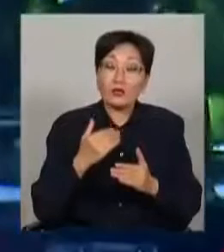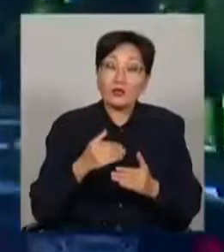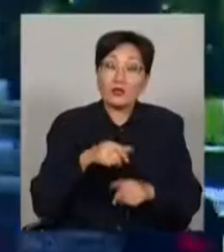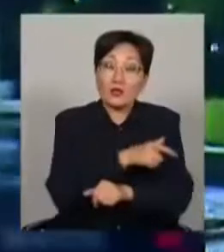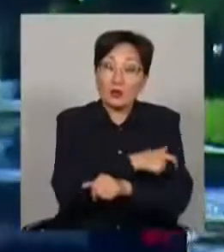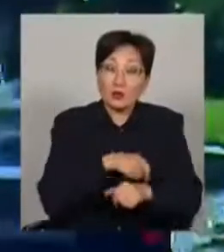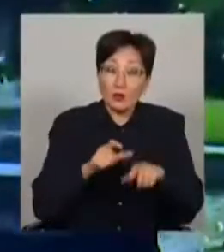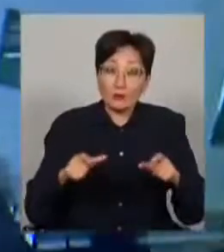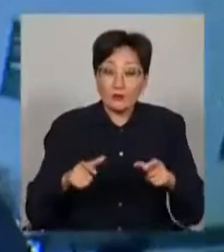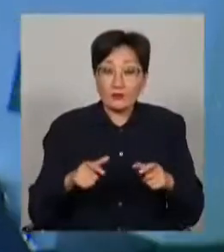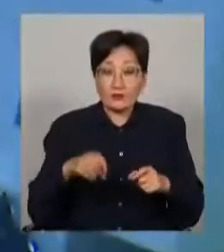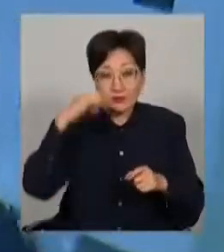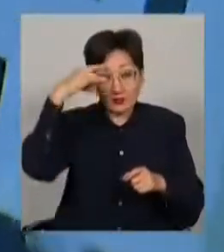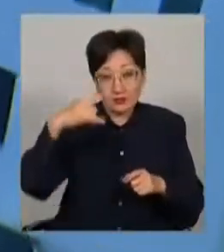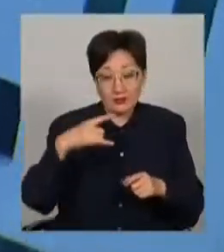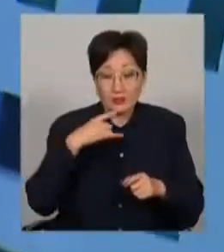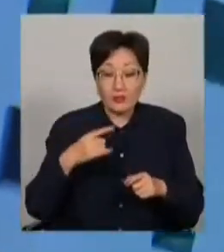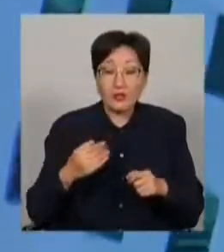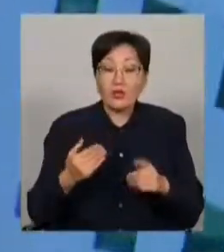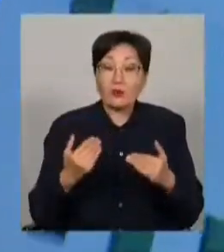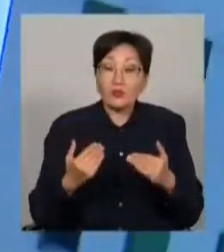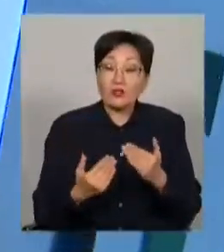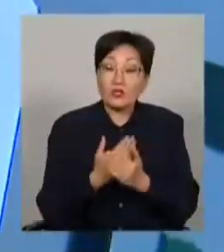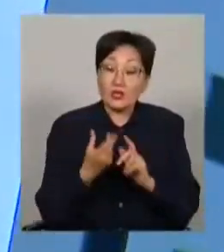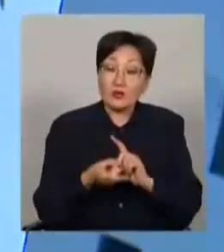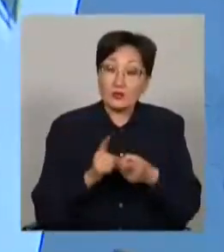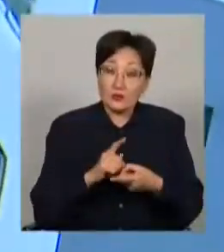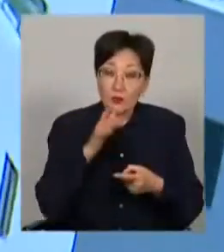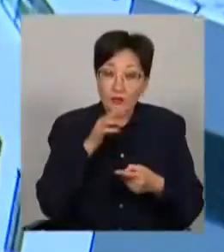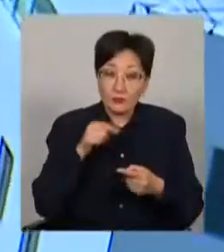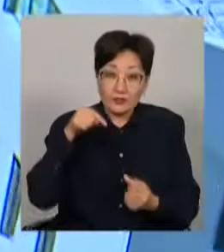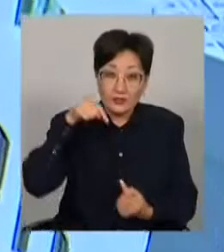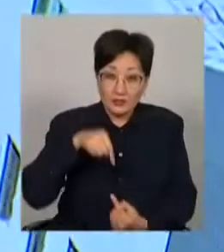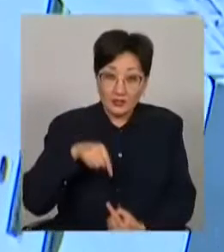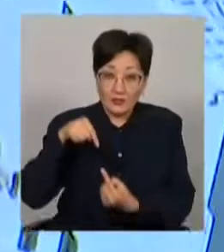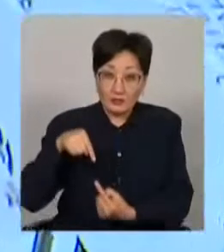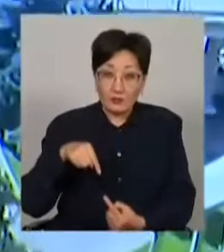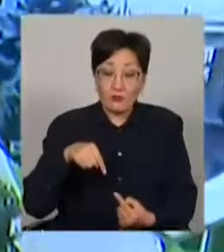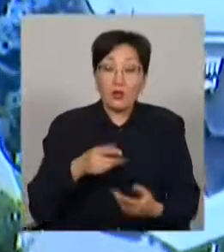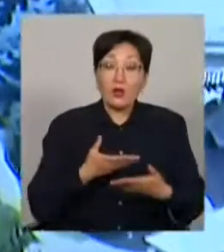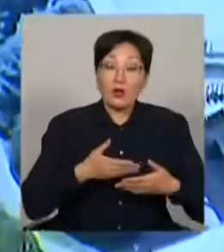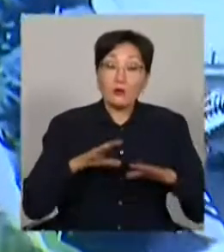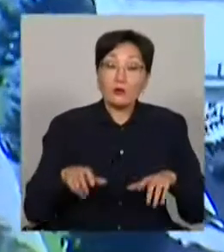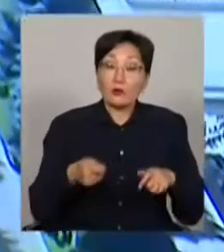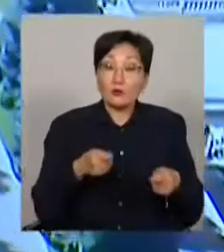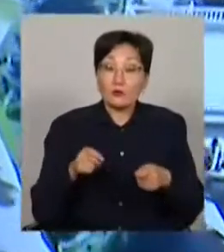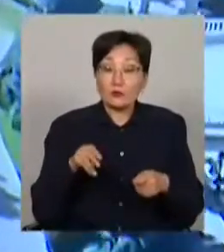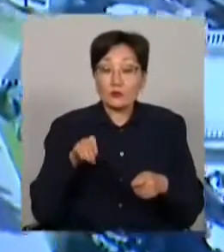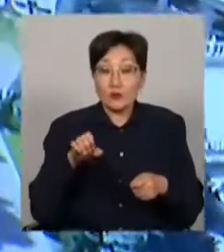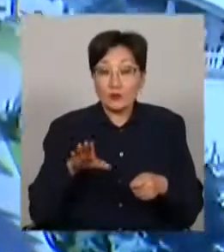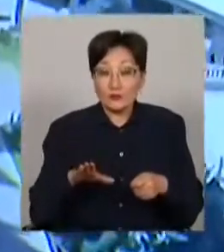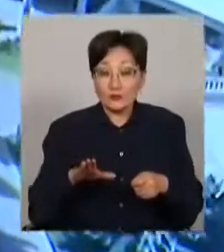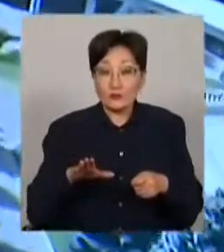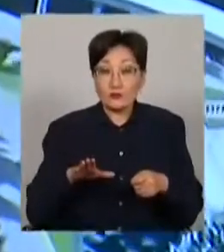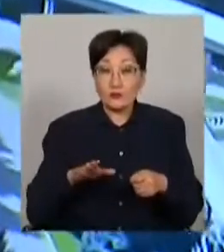мұна жаңа өзгерістер болып жатқан уақытқа тұспа-тұс келіп отыр. Президентіміз Қасым-Жомарт